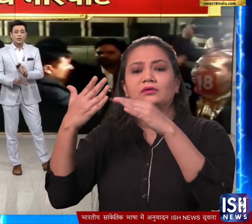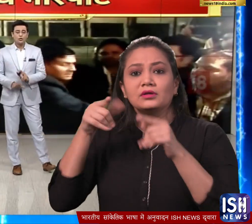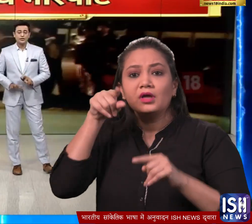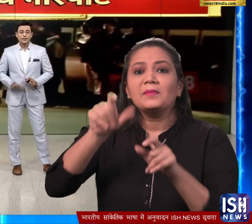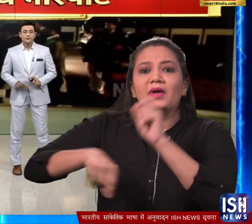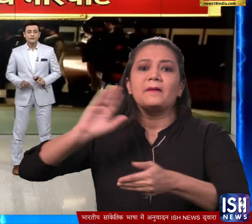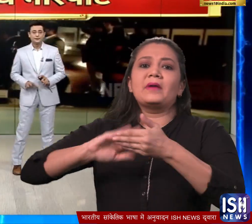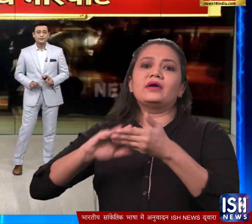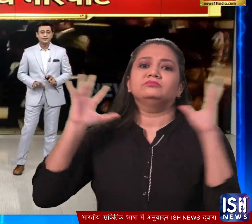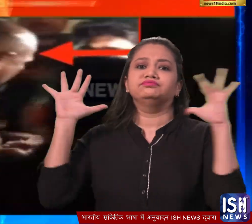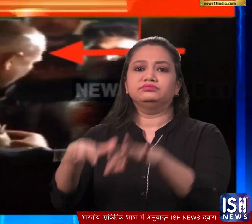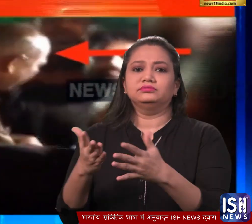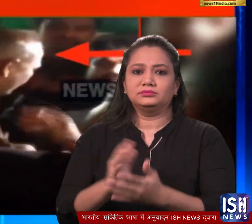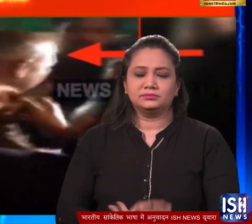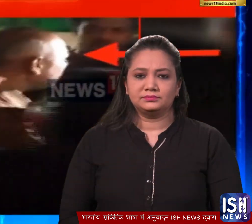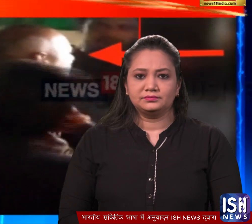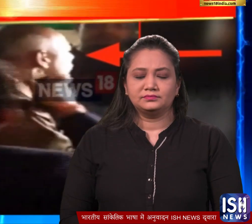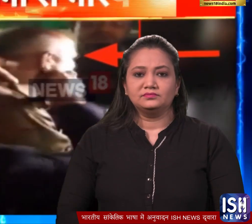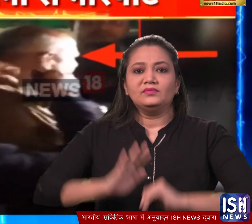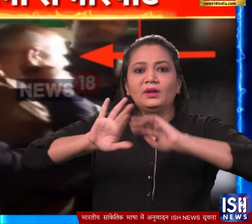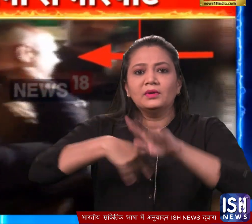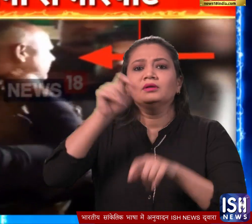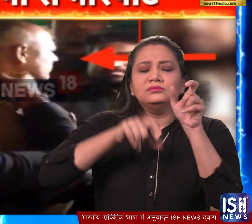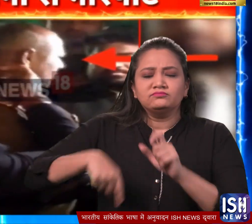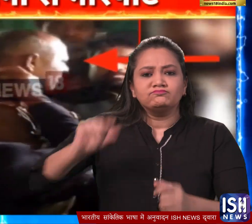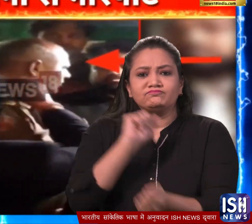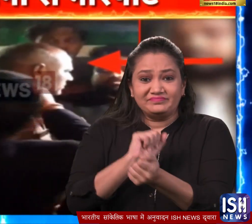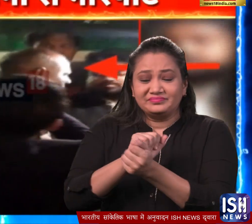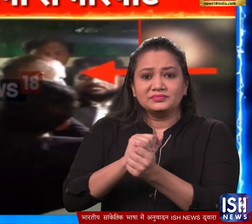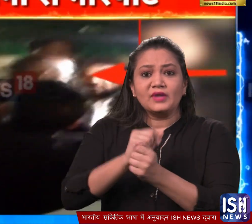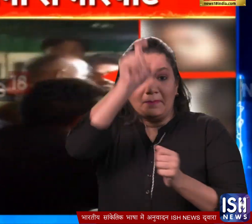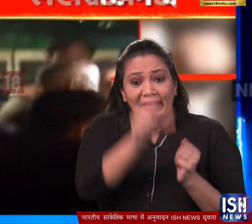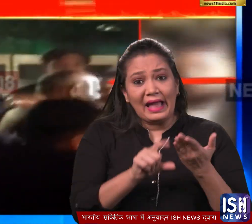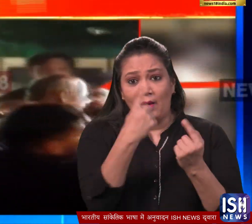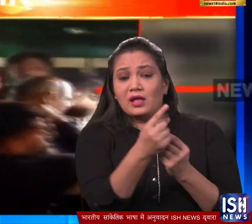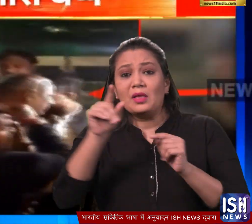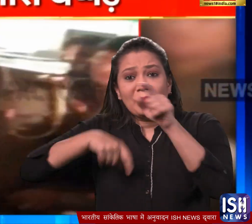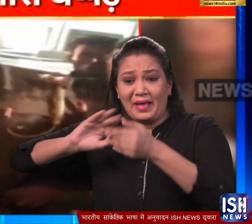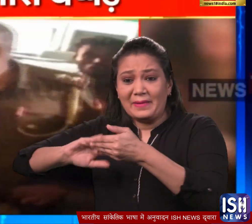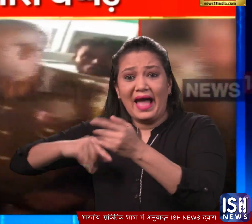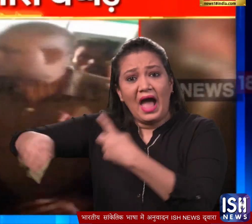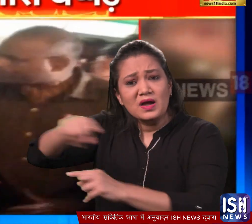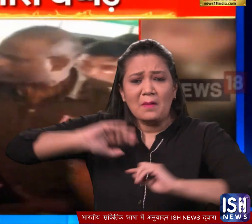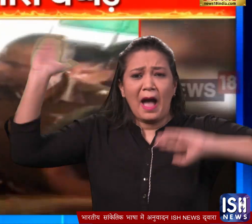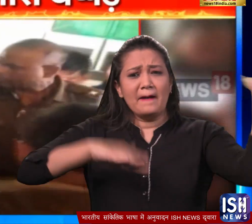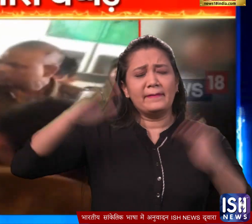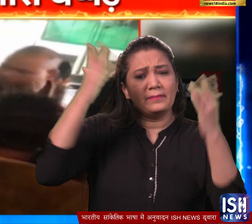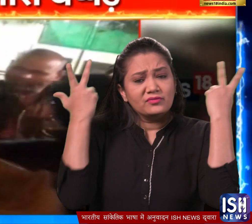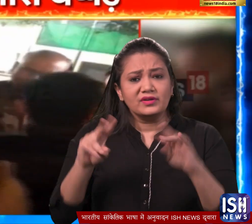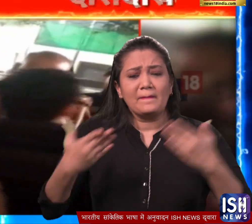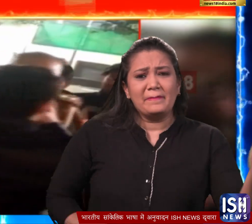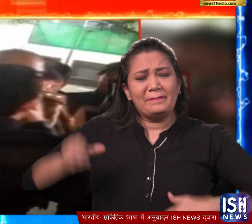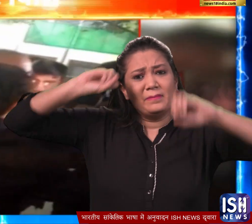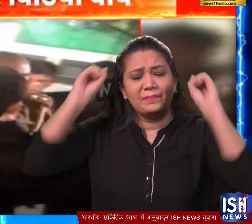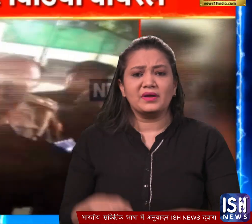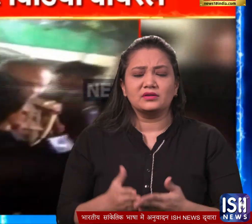बारात में आए लोगों की थी। जिसके बाद वहां मौजूद लोगों ने दारोगा के साथ अभद्रता शुरू कर दी, जिसका वीडियो वायरल हो गया।